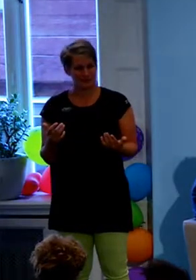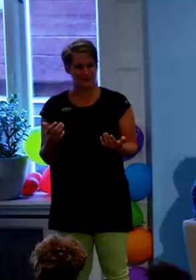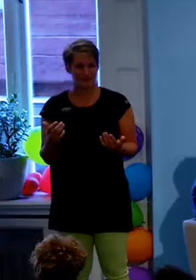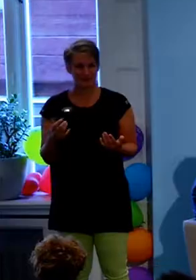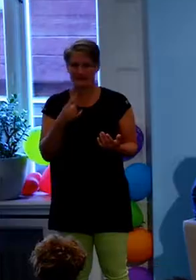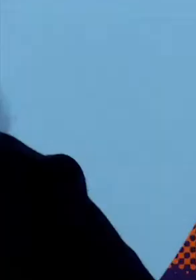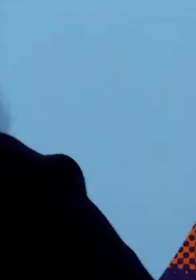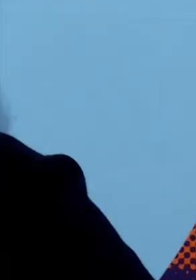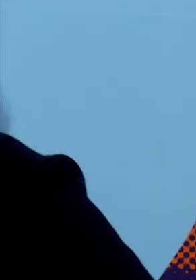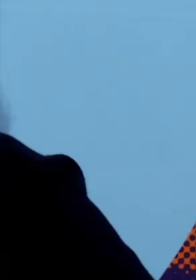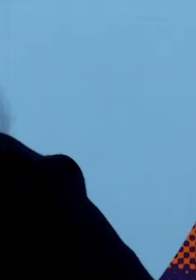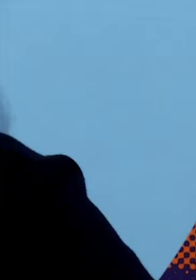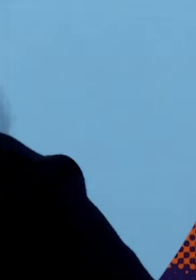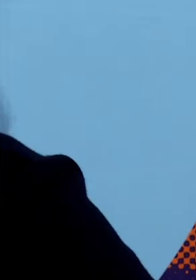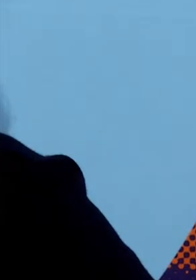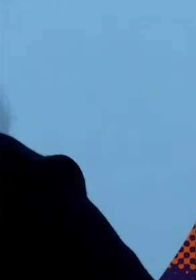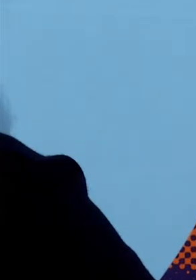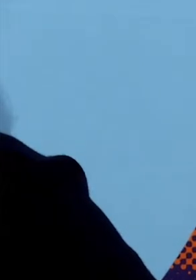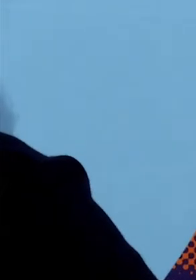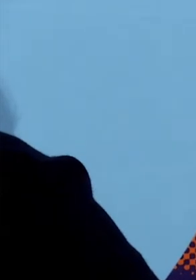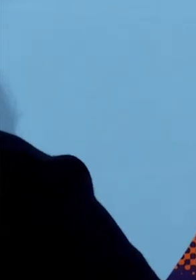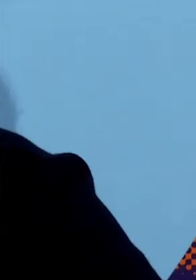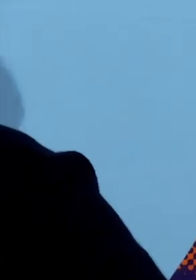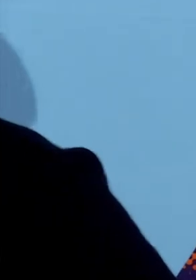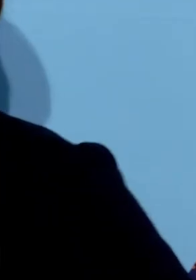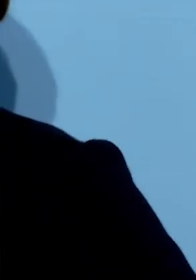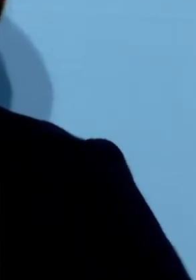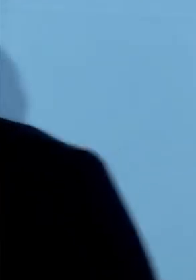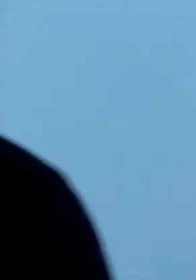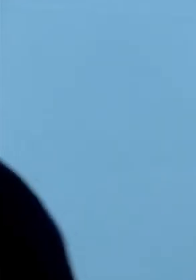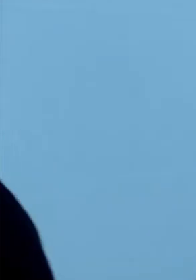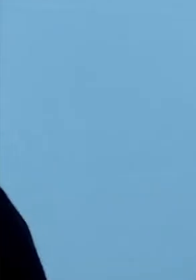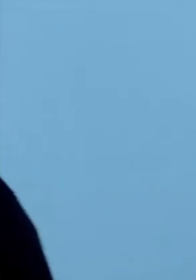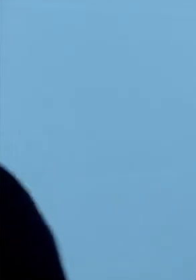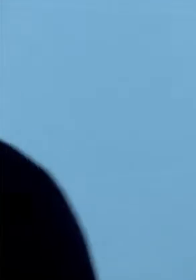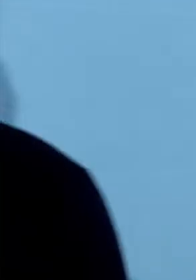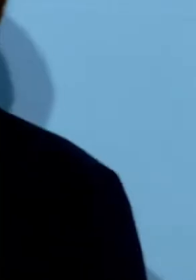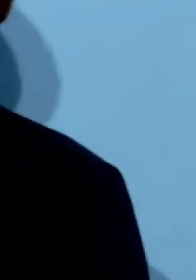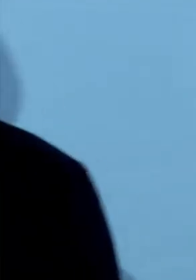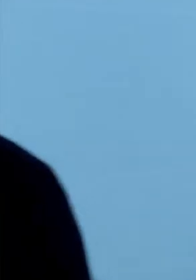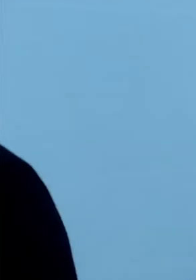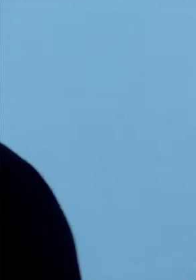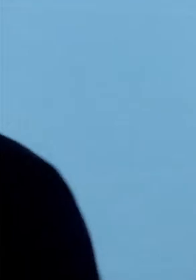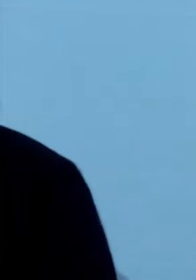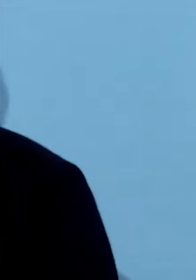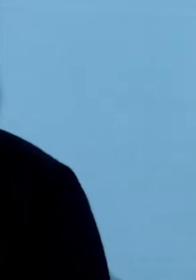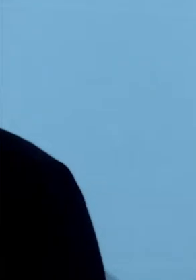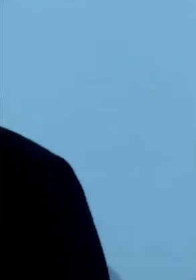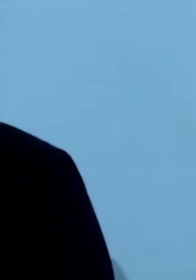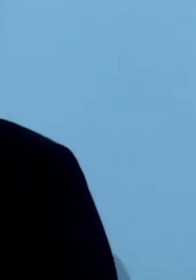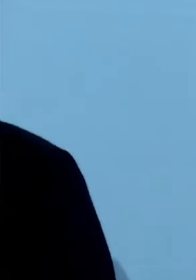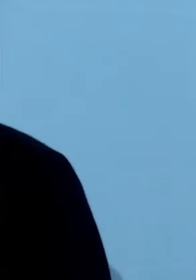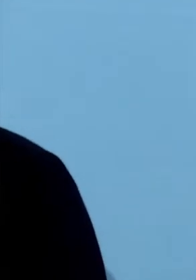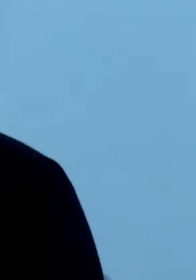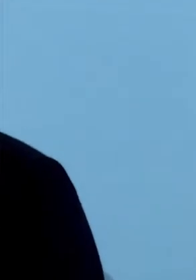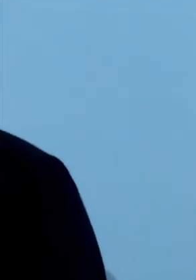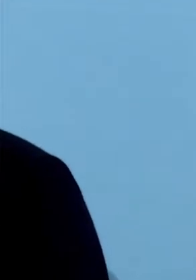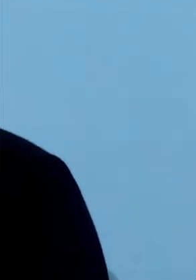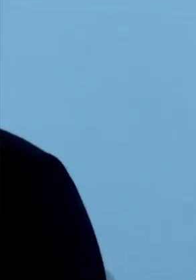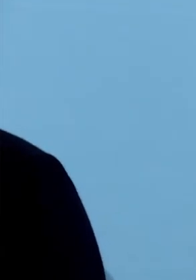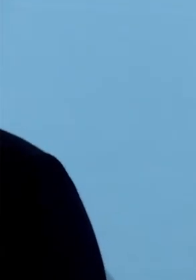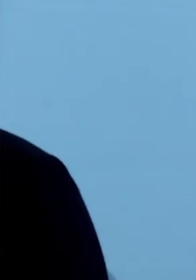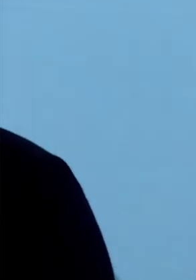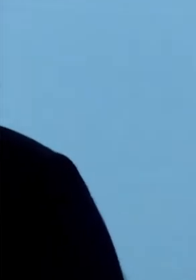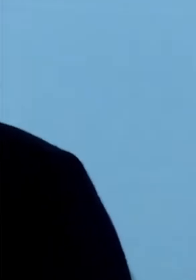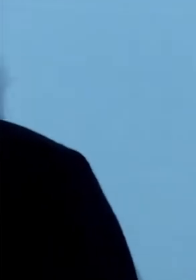varit ute på en marknad väldigt länge så har du byggt upp en kritisk massa. Du har ett fotavtryck i din industri. Vilket innebär också när de här förändringarna kommer så är